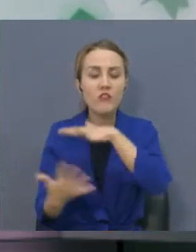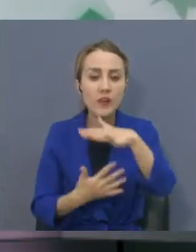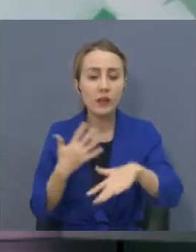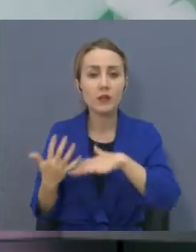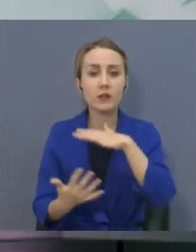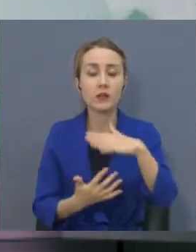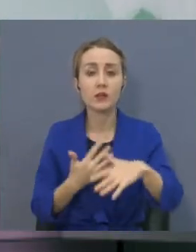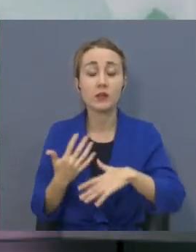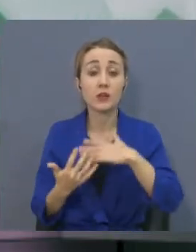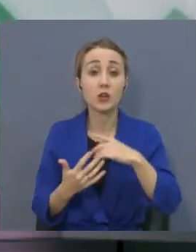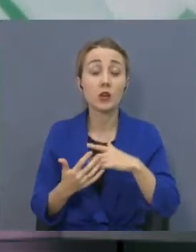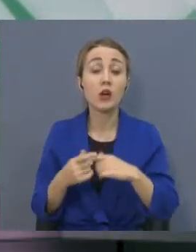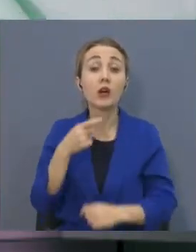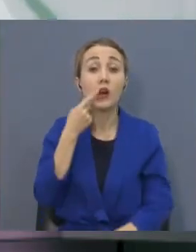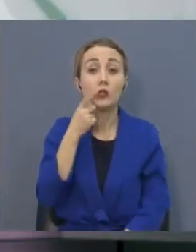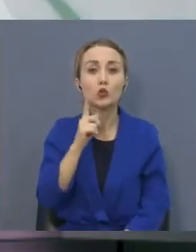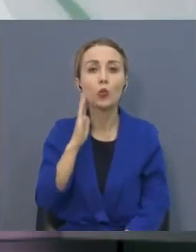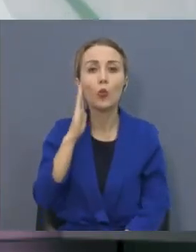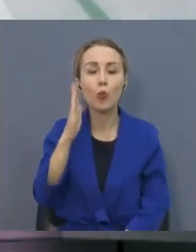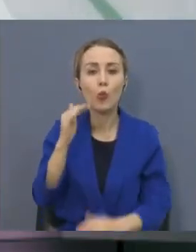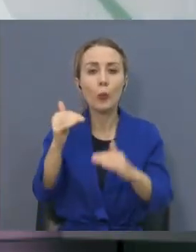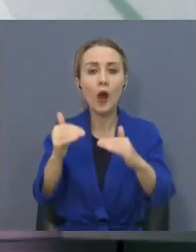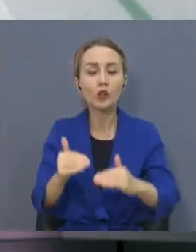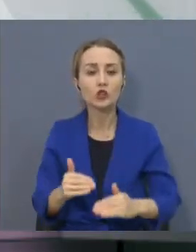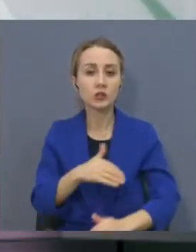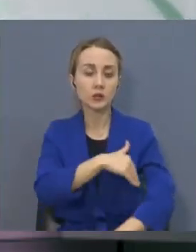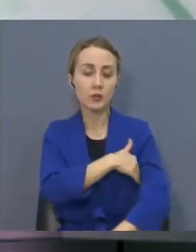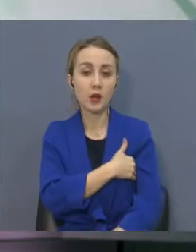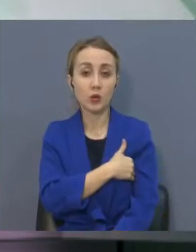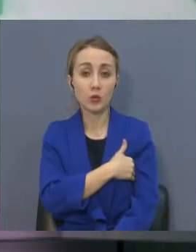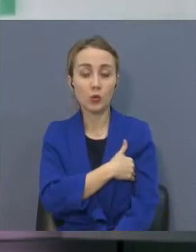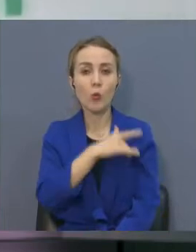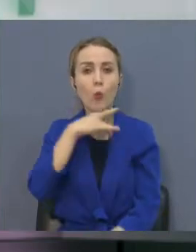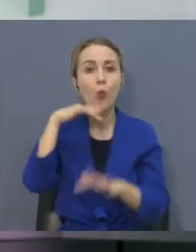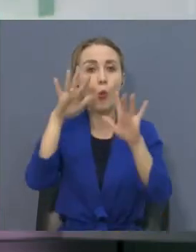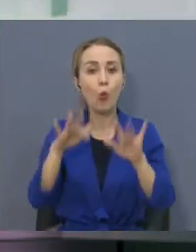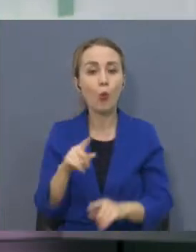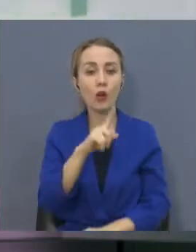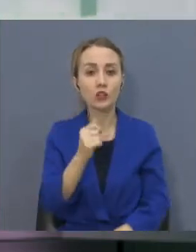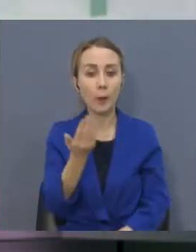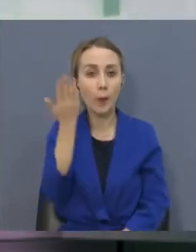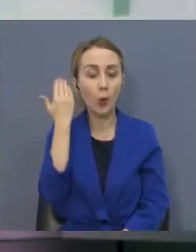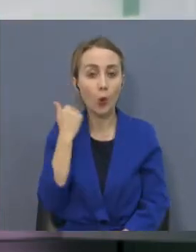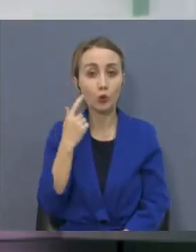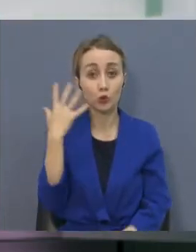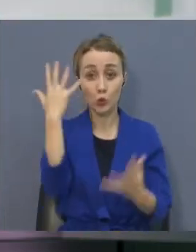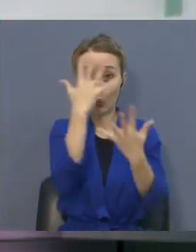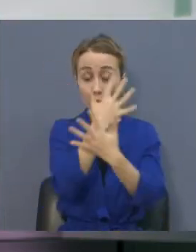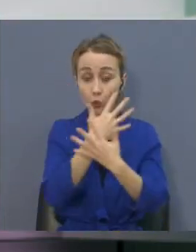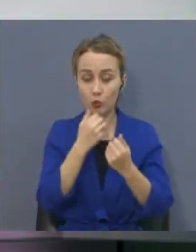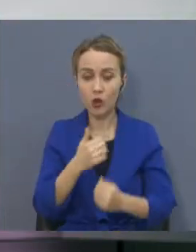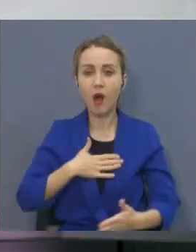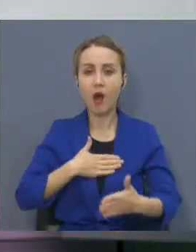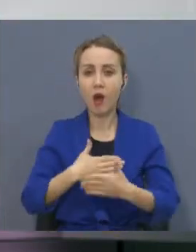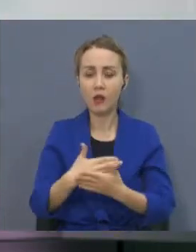метель. По словам синоптиков, это приведет к значительному понижению температуры. Много осадков выпало уже за прошлую ночь. В областном центре ведутся активные